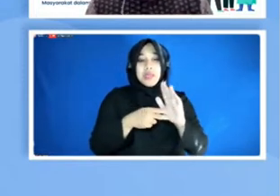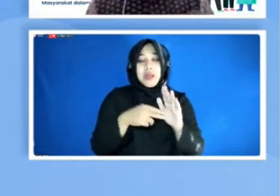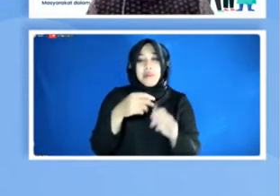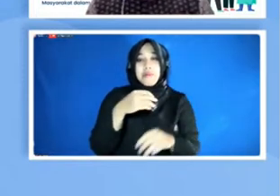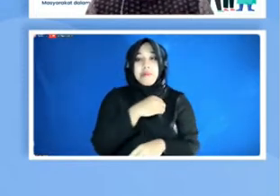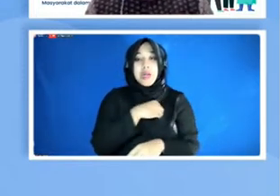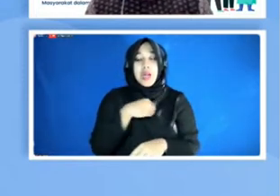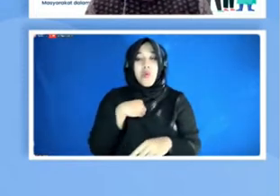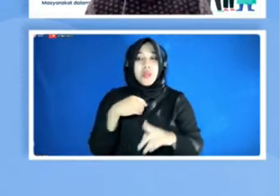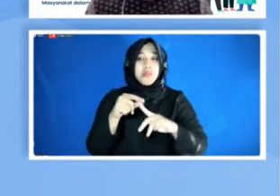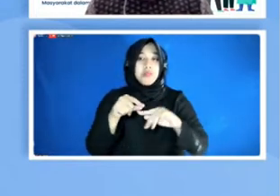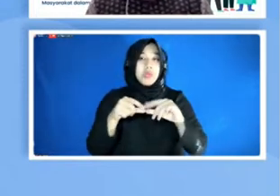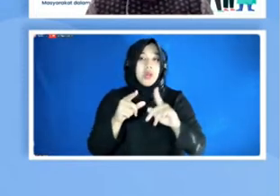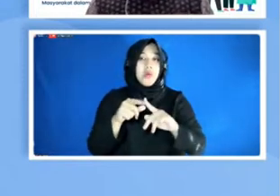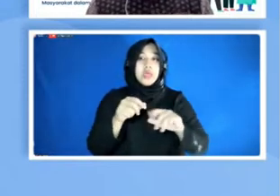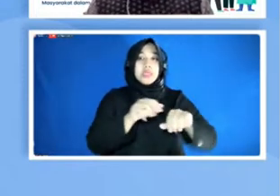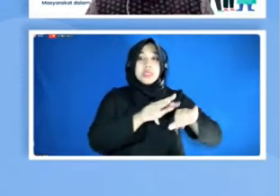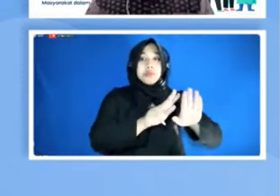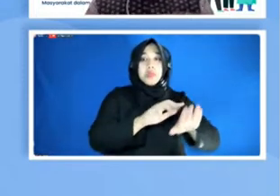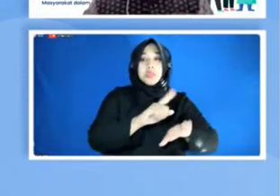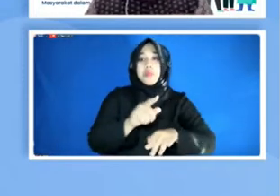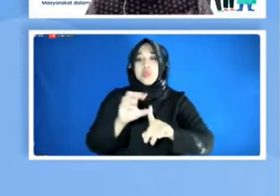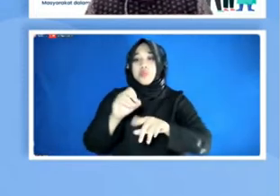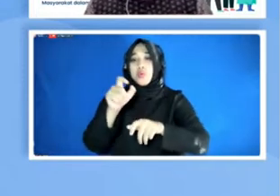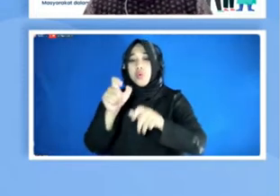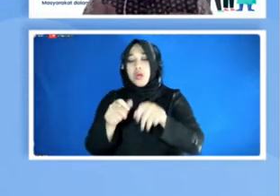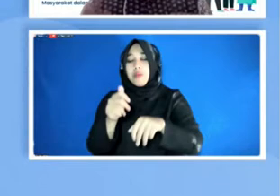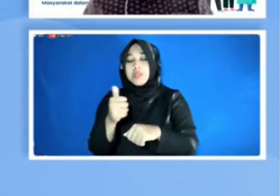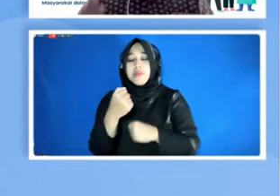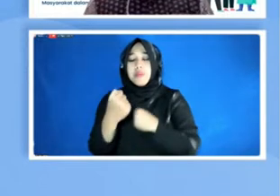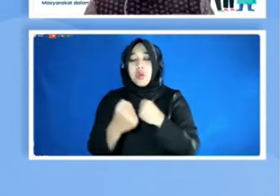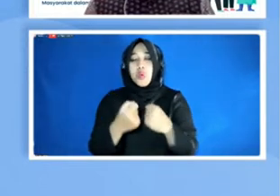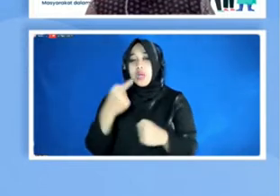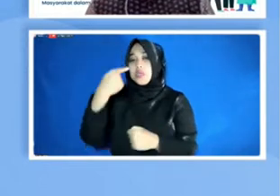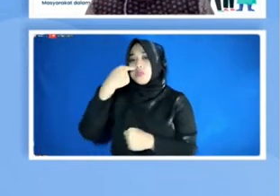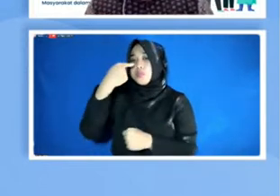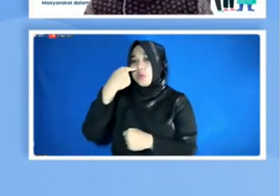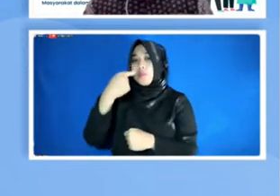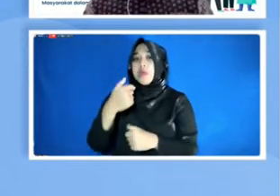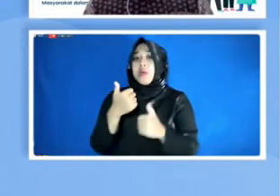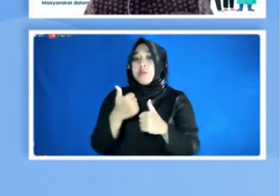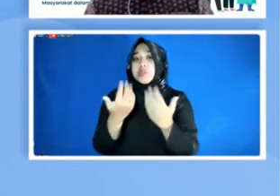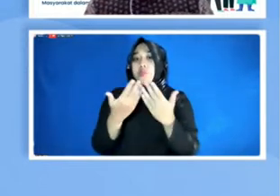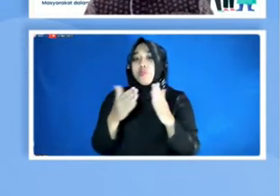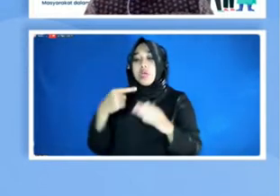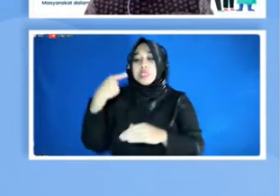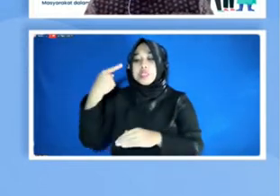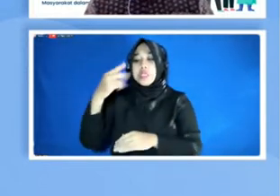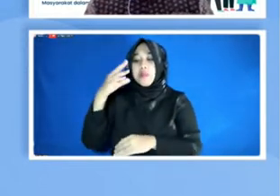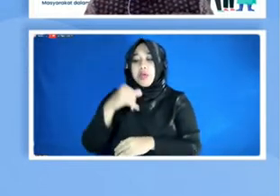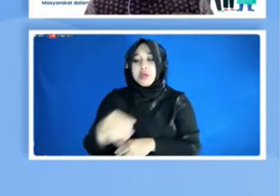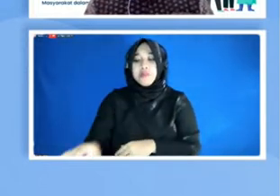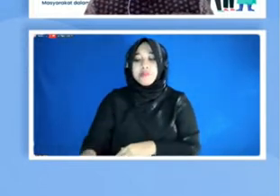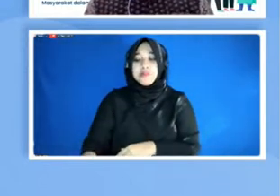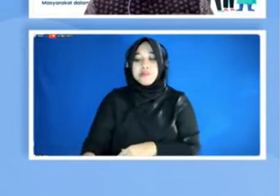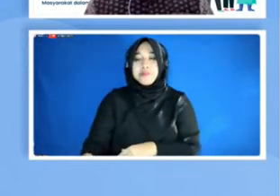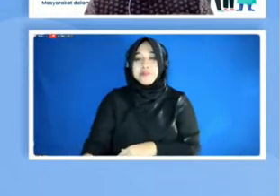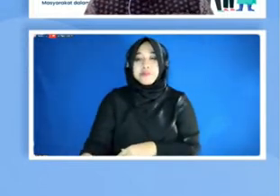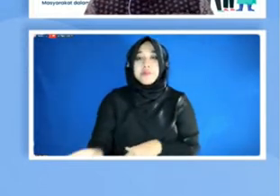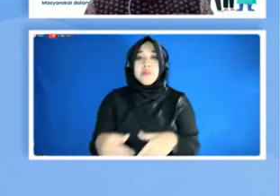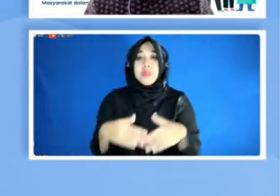ada sekitar 9-10 orang yang mampu melakukan swab di puskesmas. Sehingga bisa buka tiap hari. Kemudian bagaimana